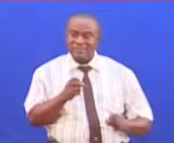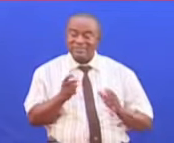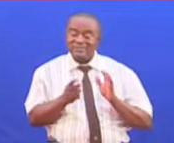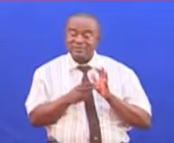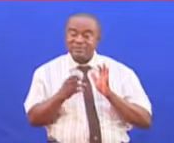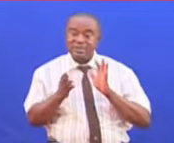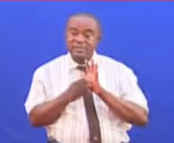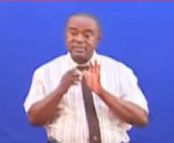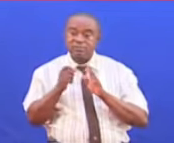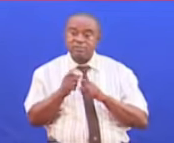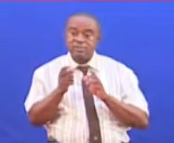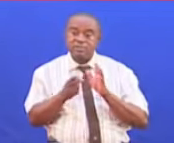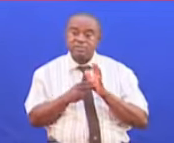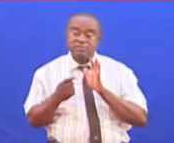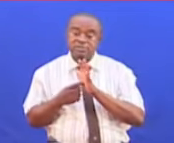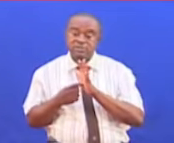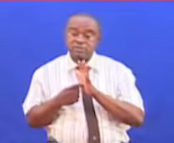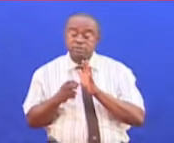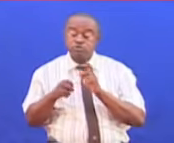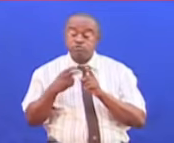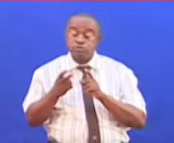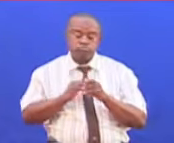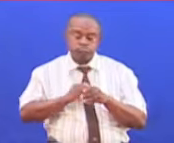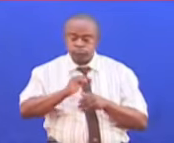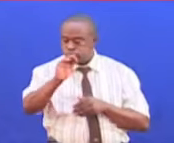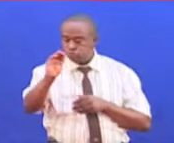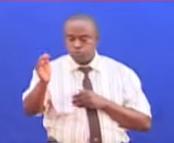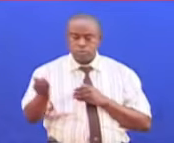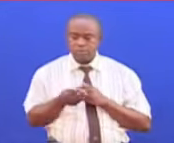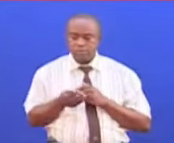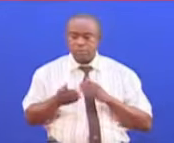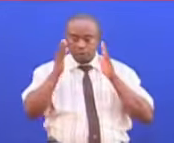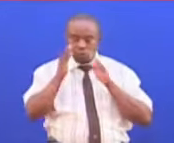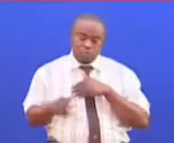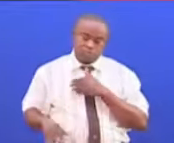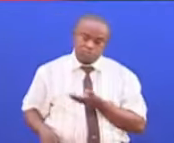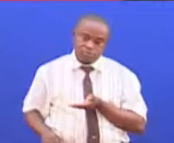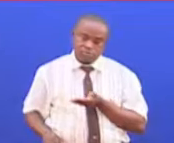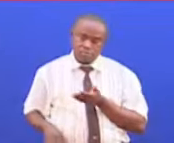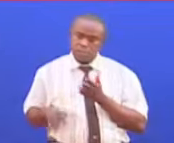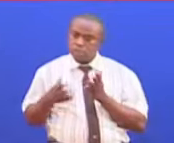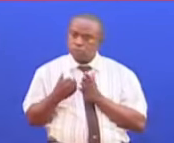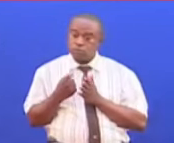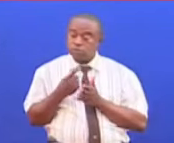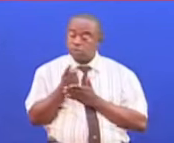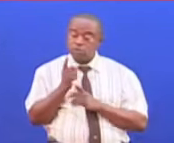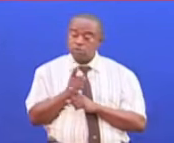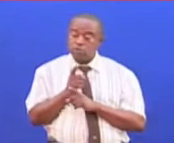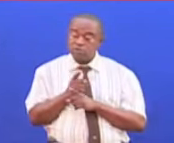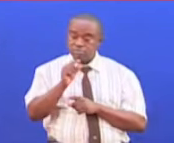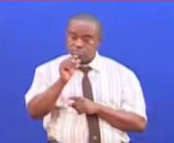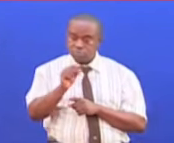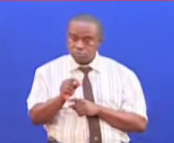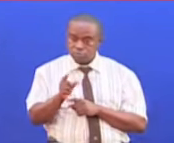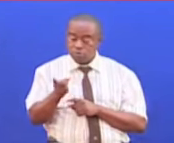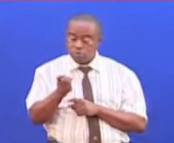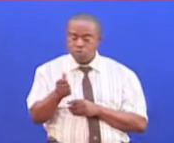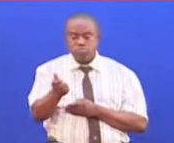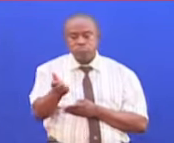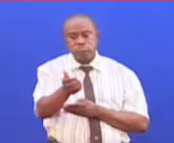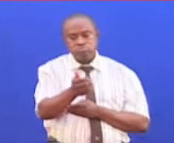38.8977 kut kure jes mhh spik kuta na Ufu atili hiji mdo wa kusanagi wa miko hio